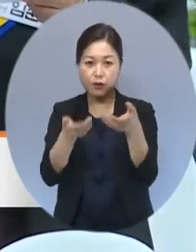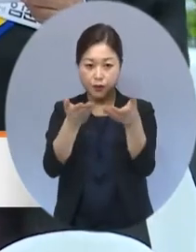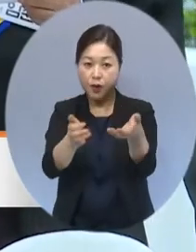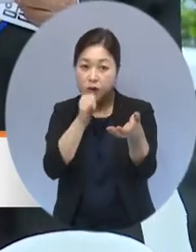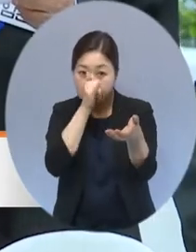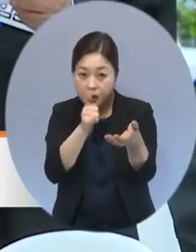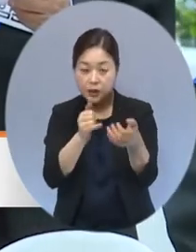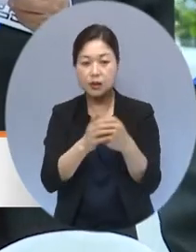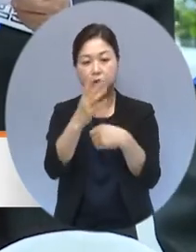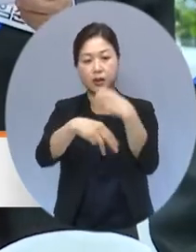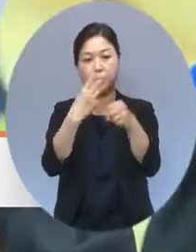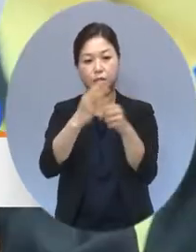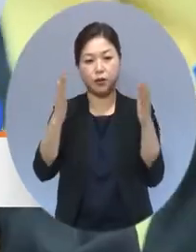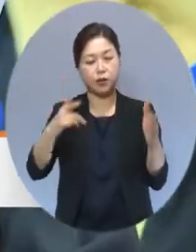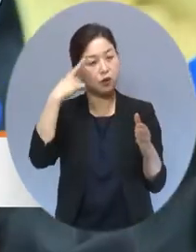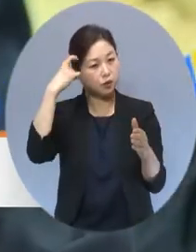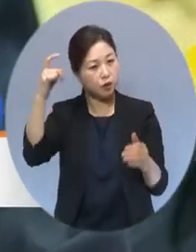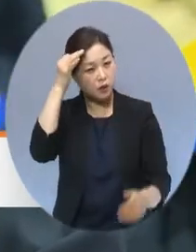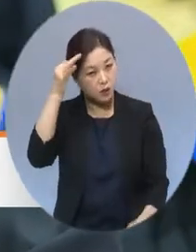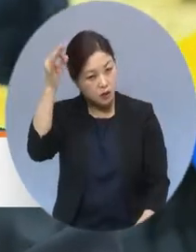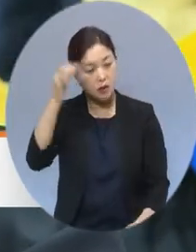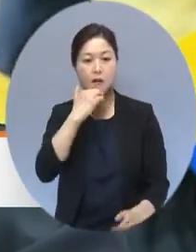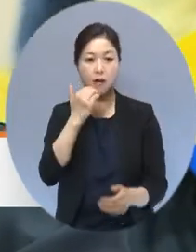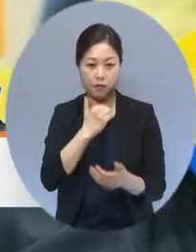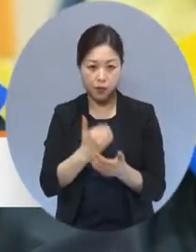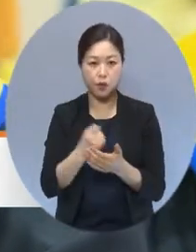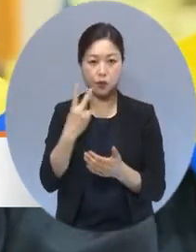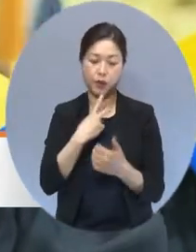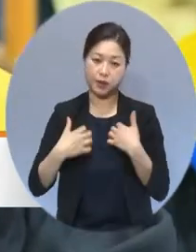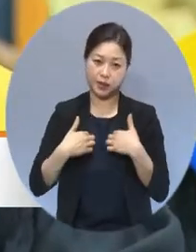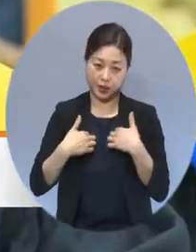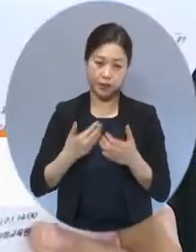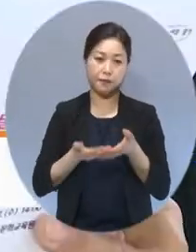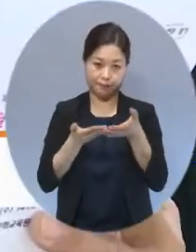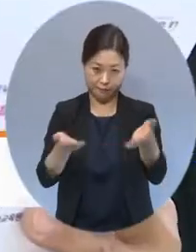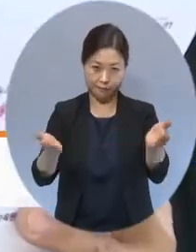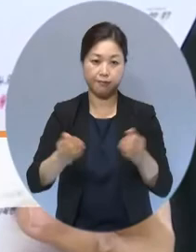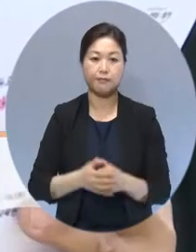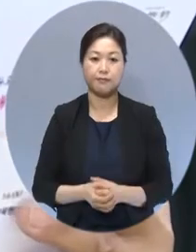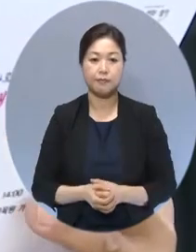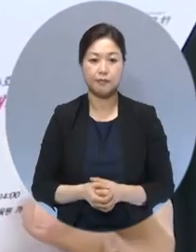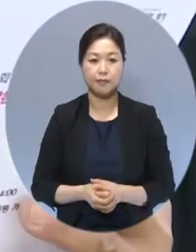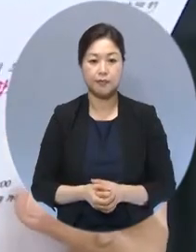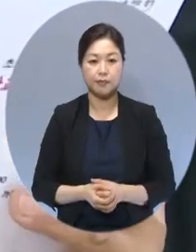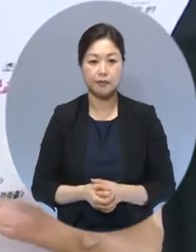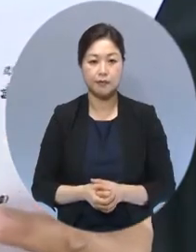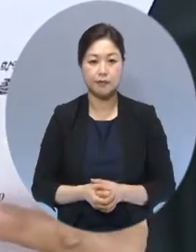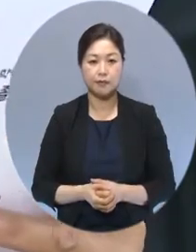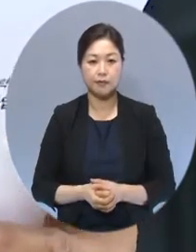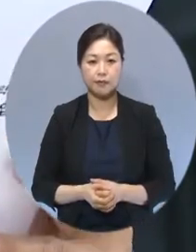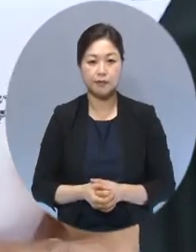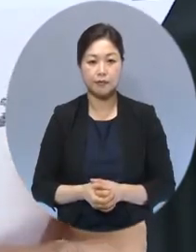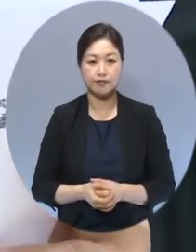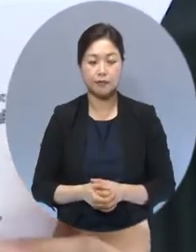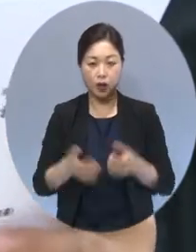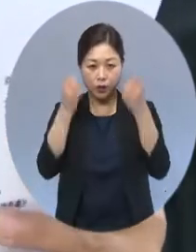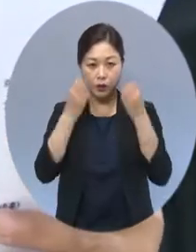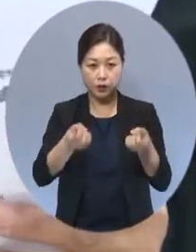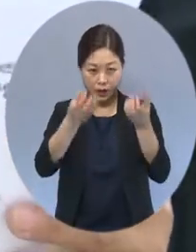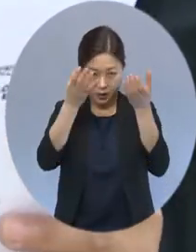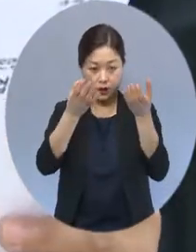어르신들에게 지난 3년의 추억을 되새기며 감동과 재미를 선사하는 시간을 가졌습니다. 한편 이날